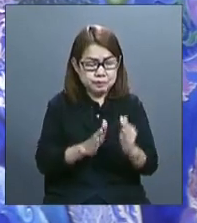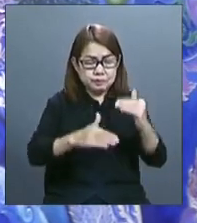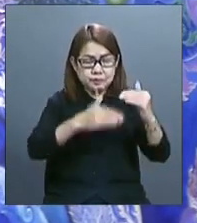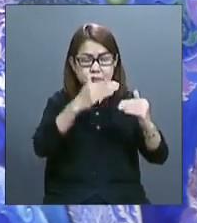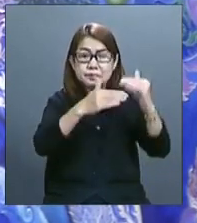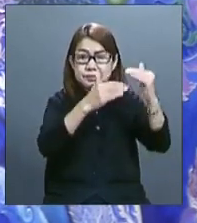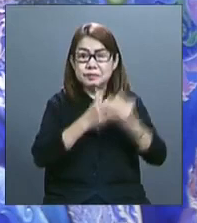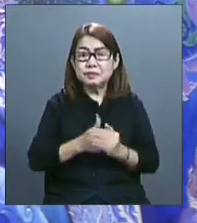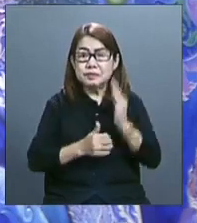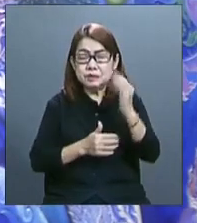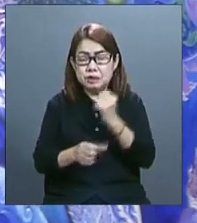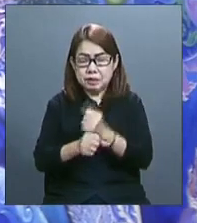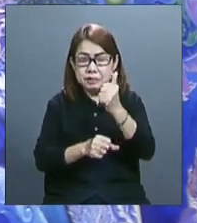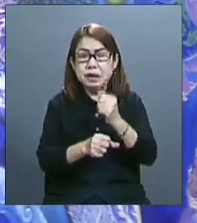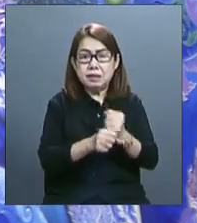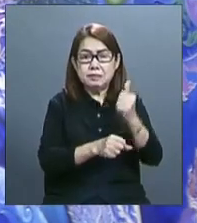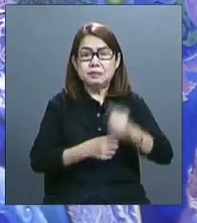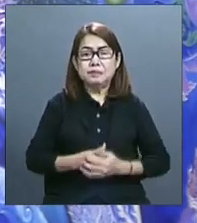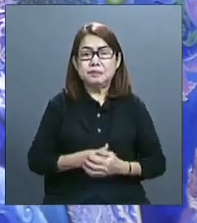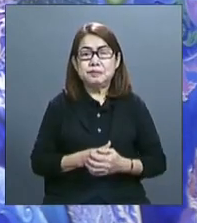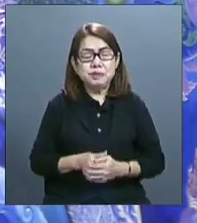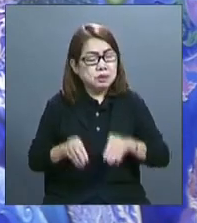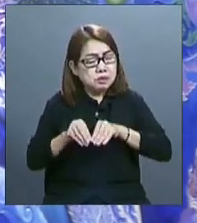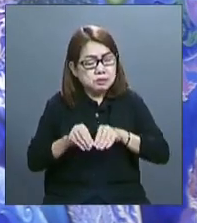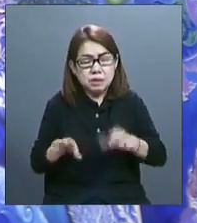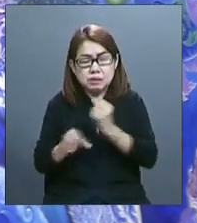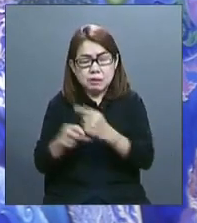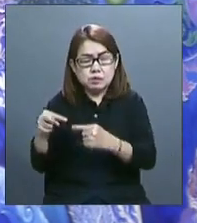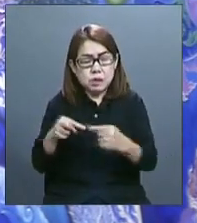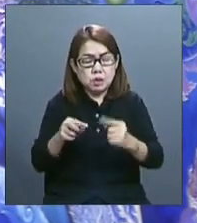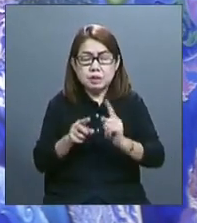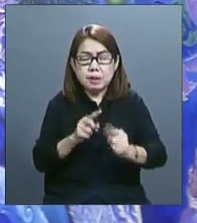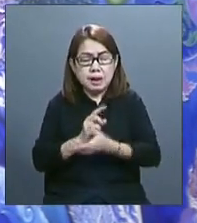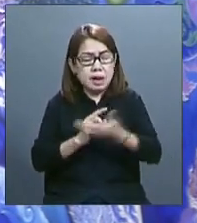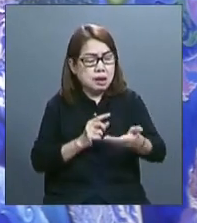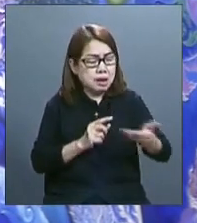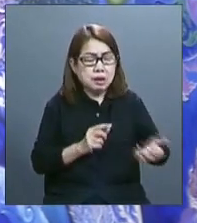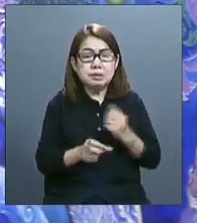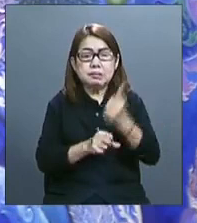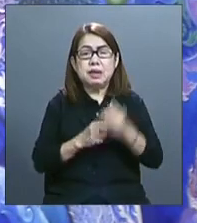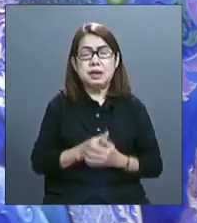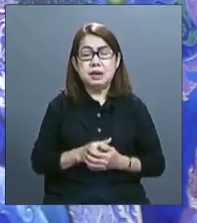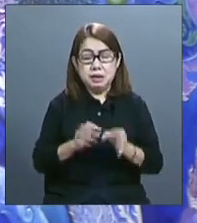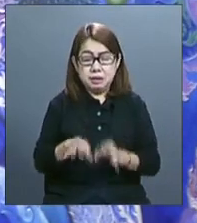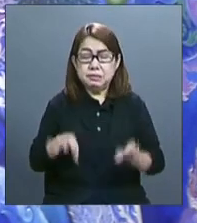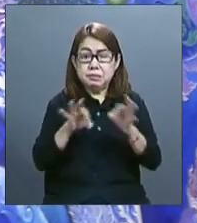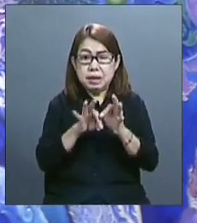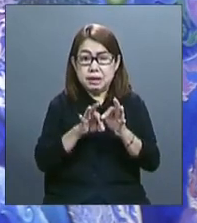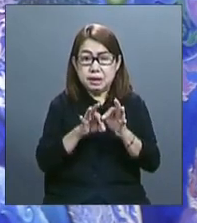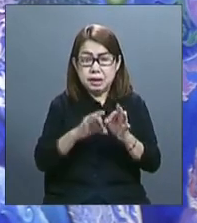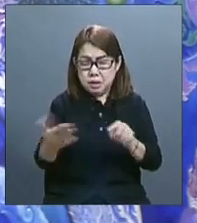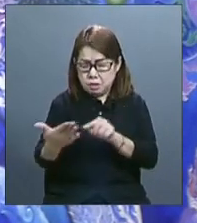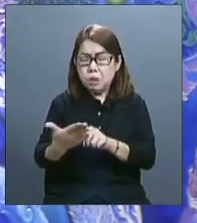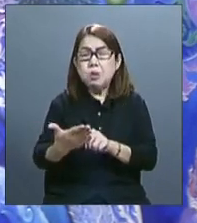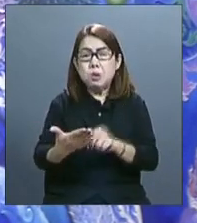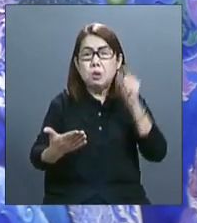ที่สามารถพัฒนาต่อยอดหลักๆเลยที่สำคัญที่สุดก็คือว่าสามารถบอกได้ว่ามันคืออะ